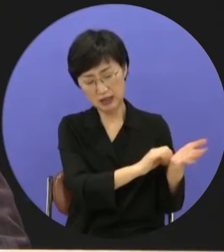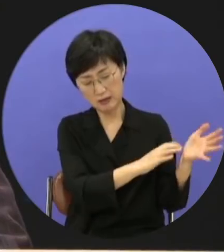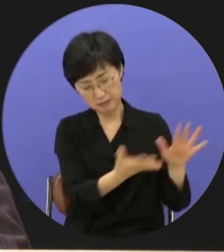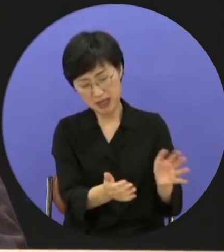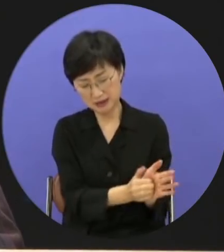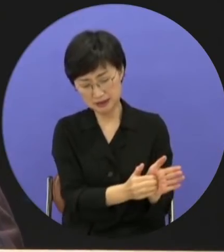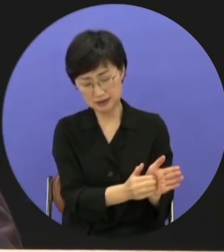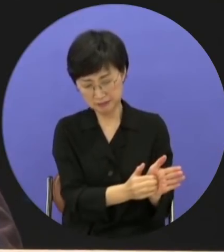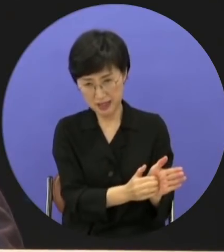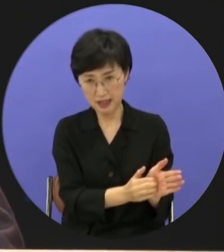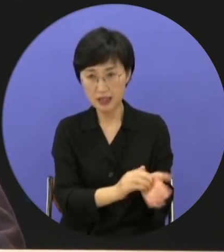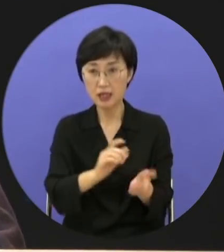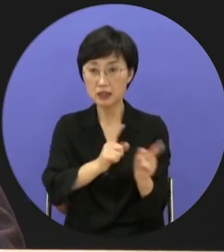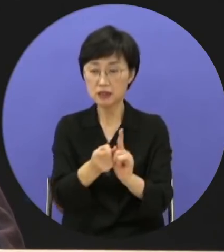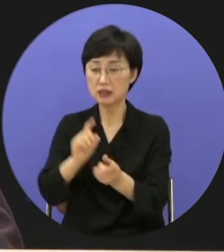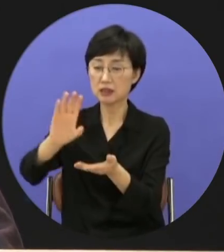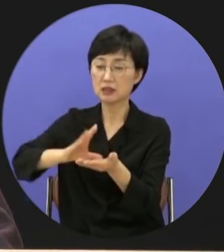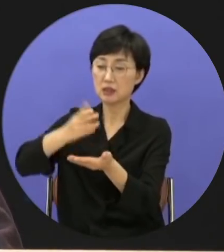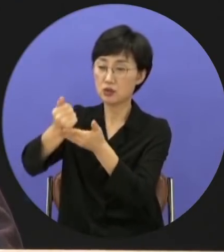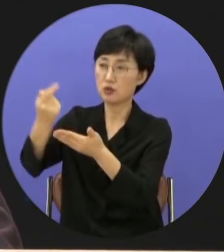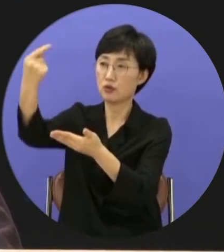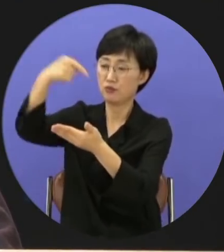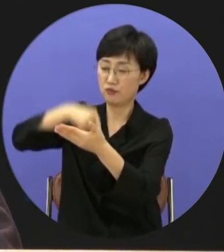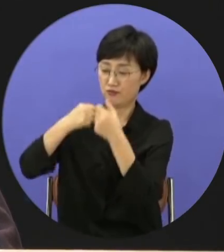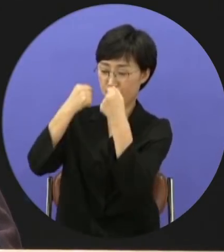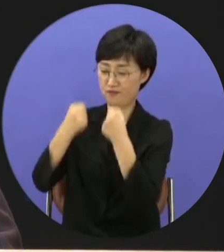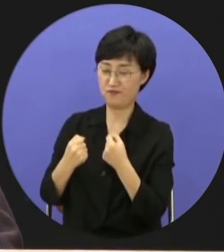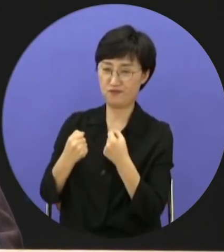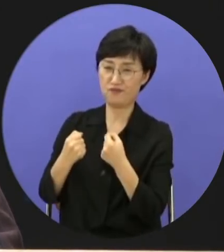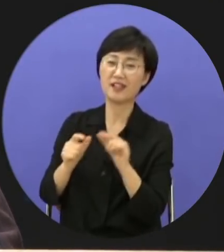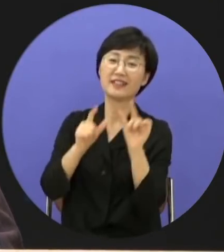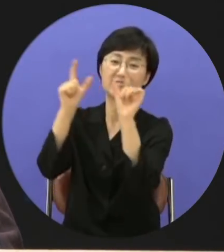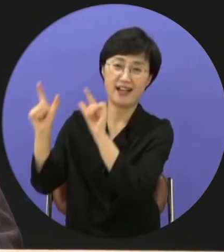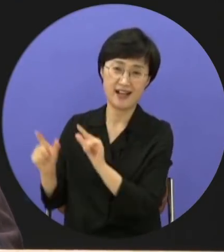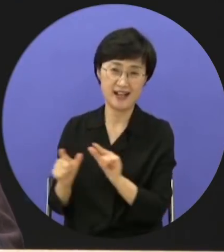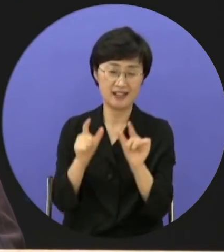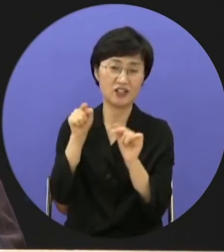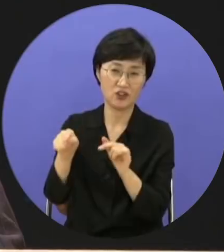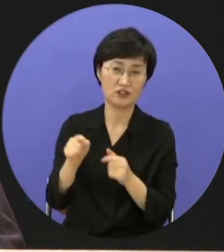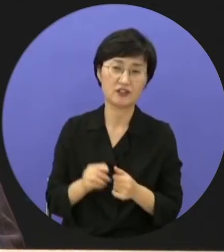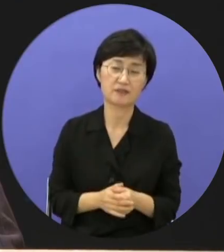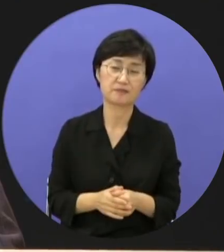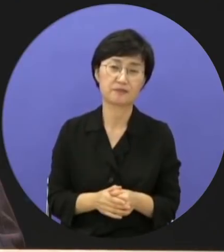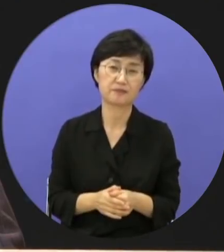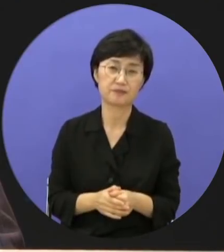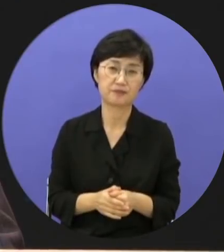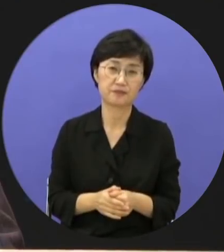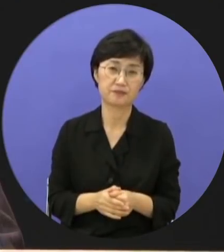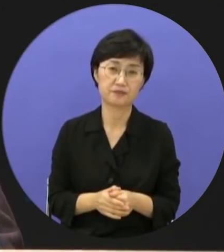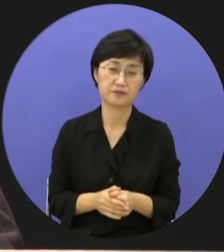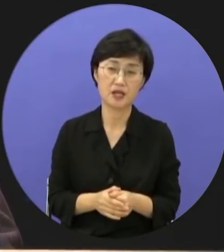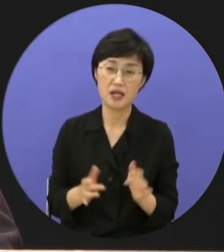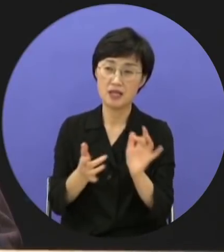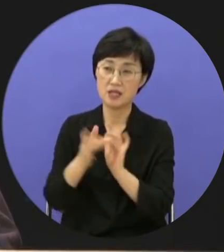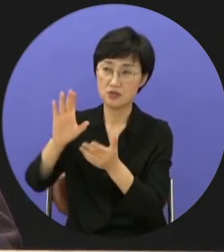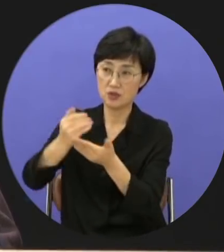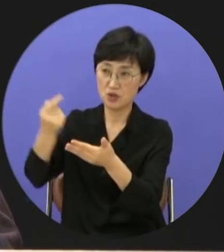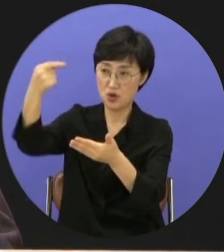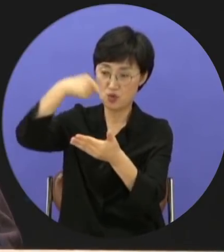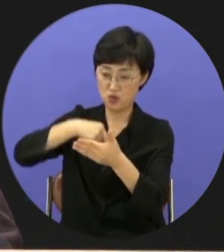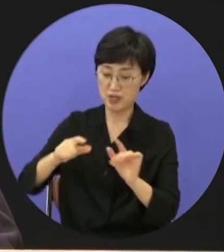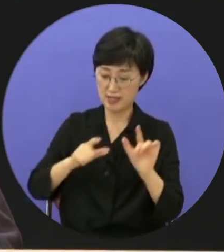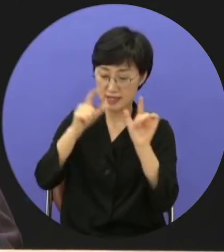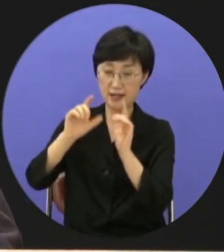to Satan. I ought to have received the full extent of that destruction. Yet I have been crucified with Christ. 이때 무슨 일이 벌어집니까? And what happens at that